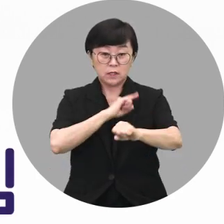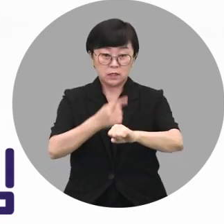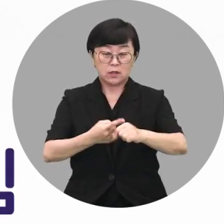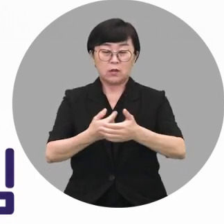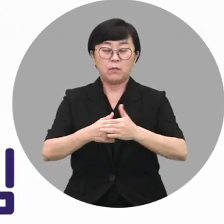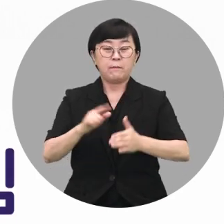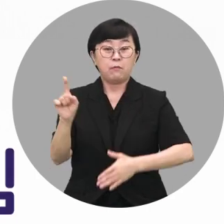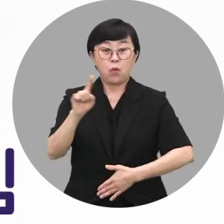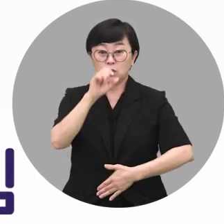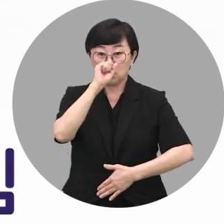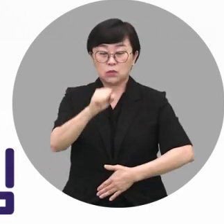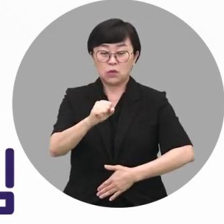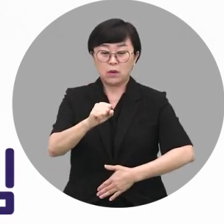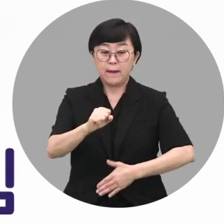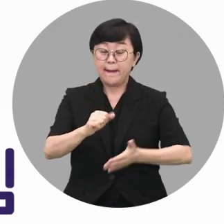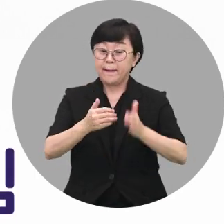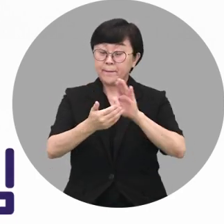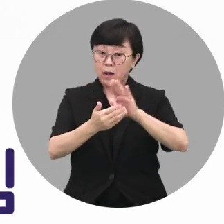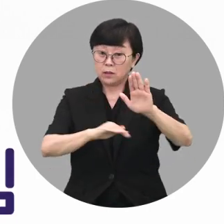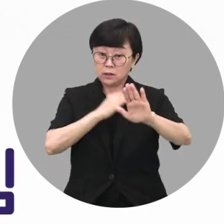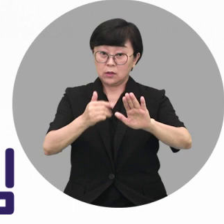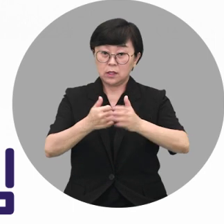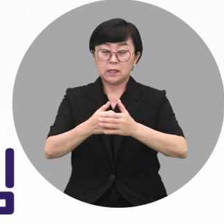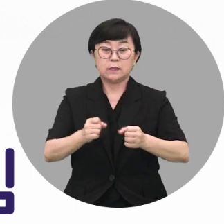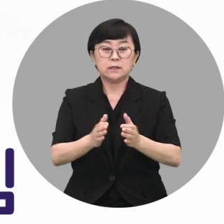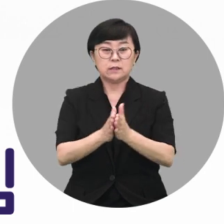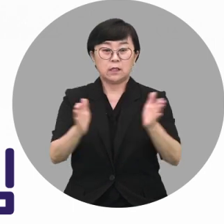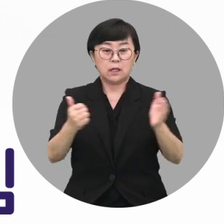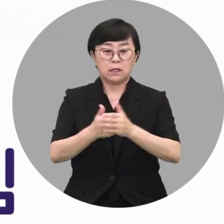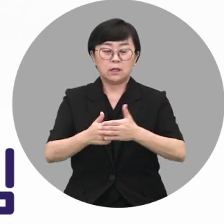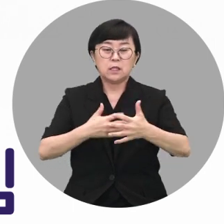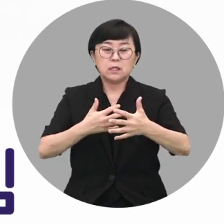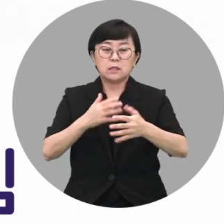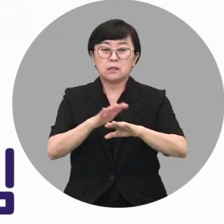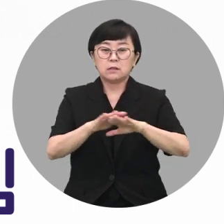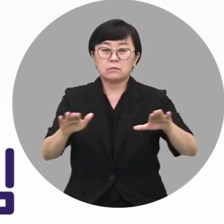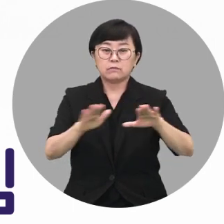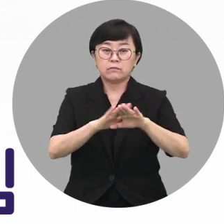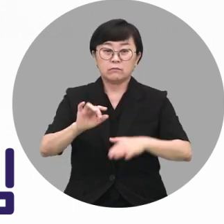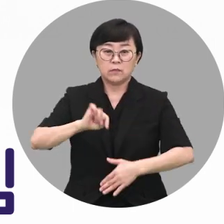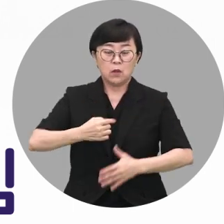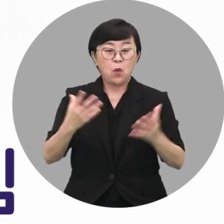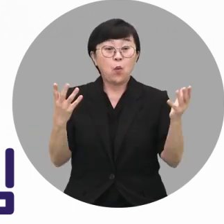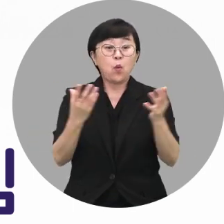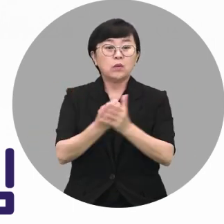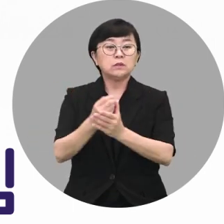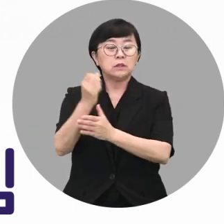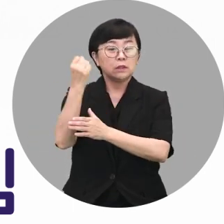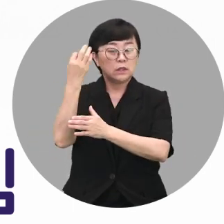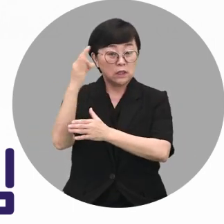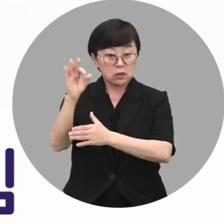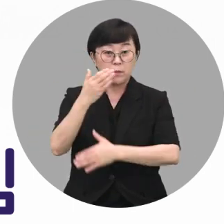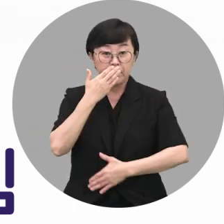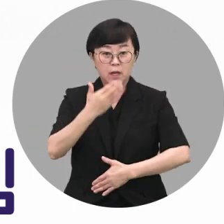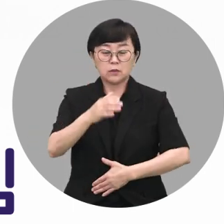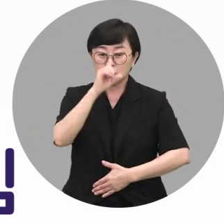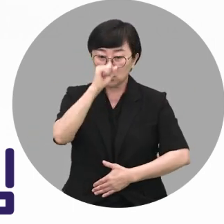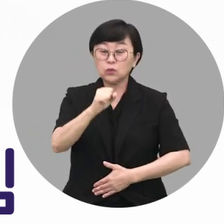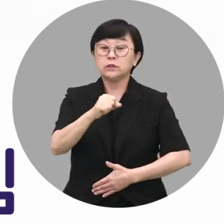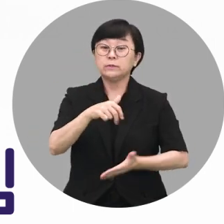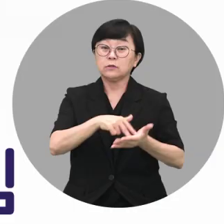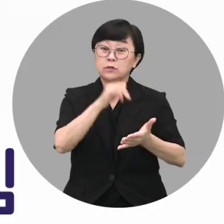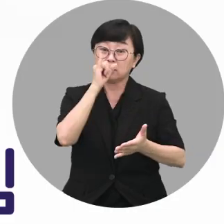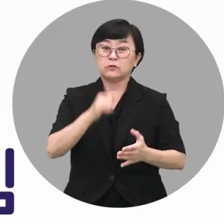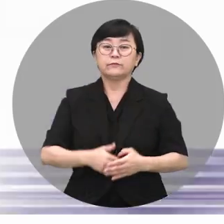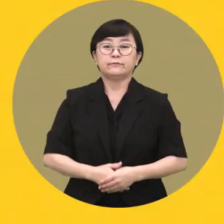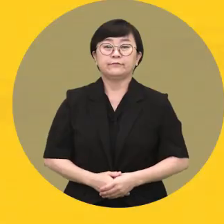요인으로는 방어기제가 작동할 때 일시적으로 긴장이 해소되고 자신을 온전히 받아들일 수 있는 긍정적인 측면이